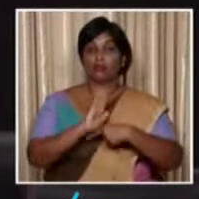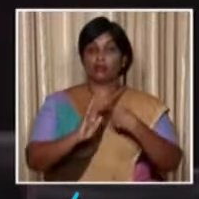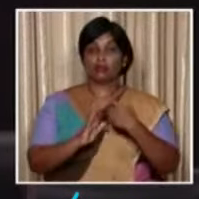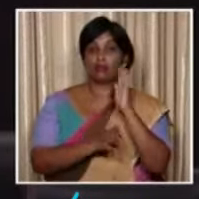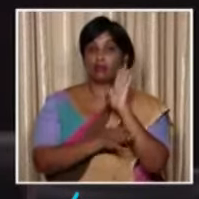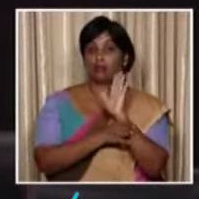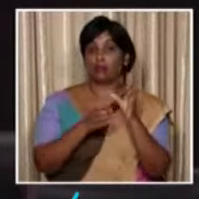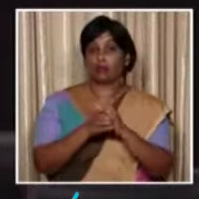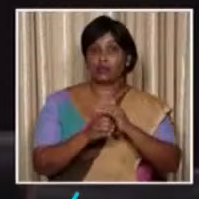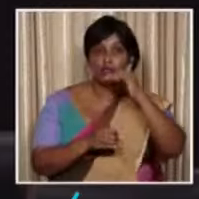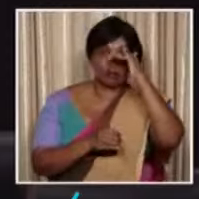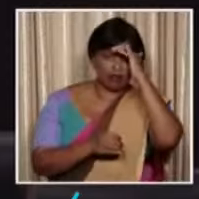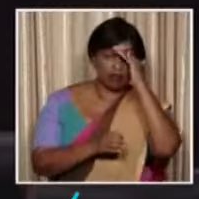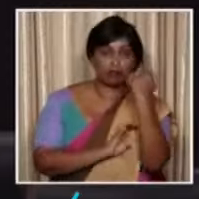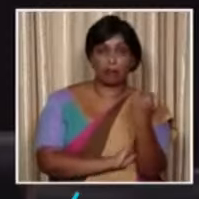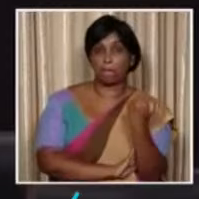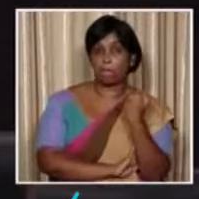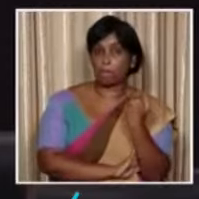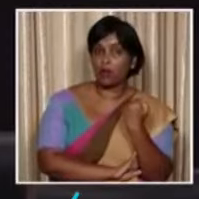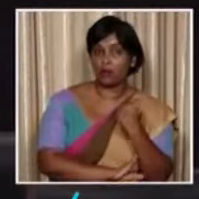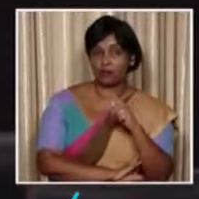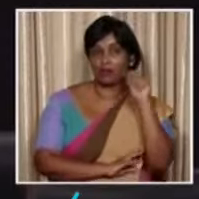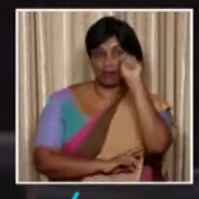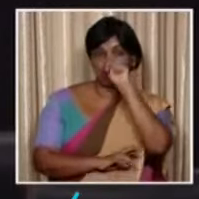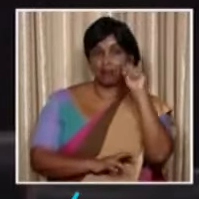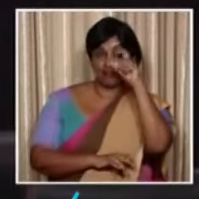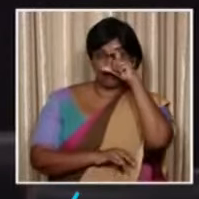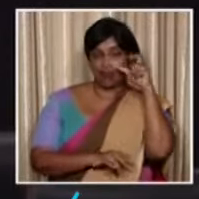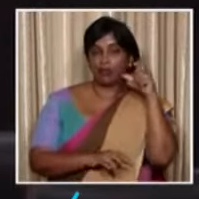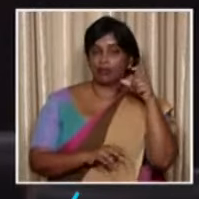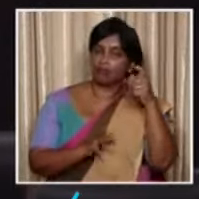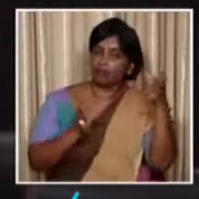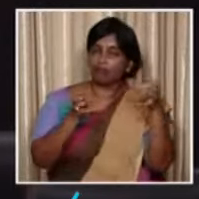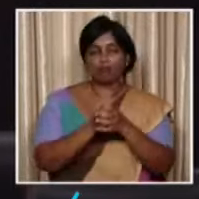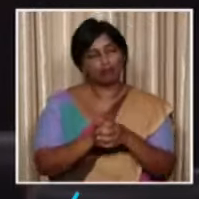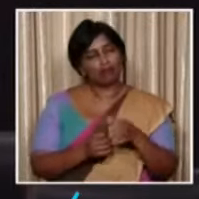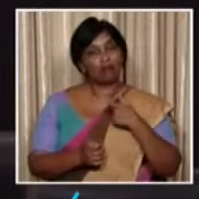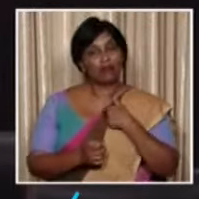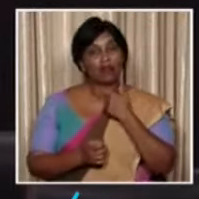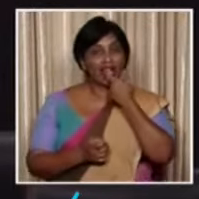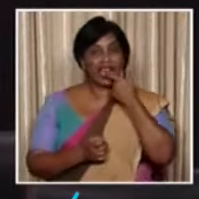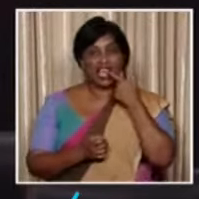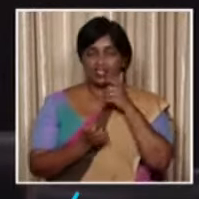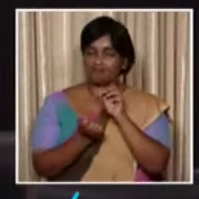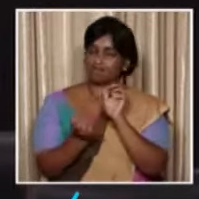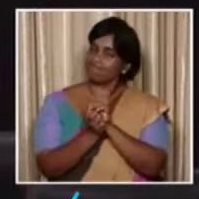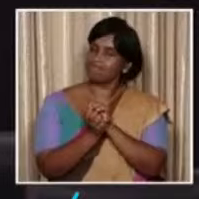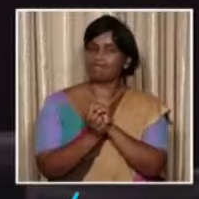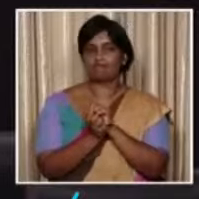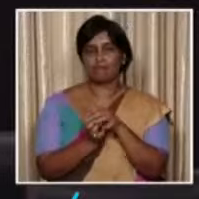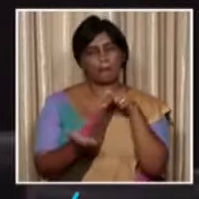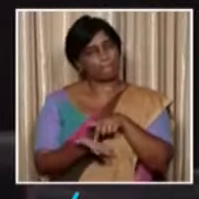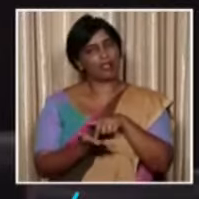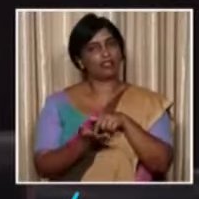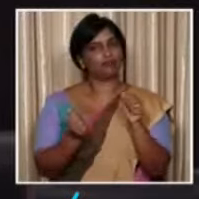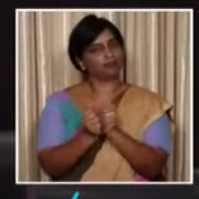නිදහස් පක්ෂේ නායකයයි බලය ඒ ඔක්කොම එක මම දත් 32 මගේ වැඩ කරා මැද ඉඳගෙන වැඩ